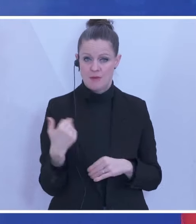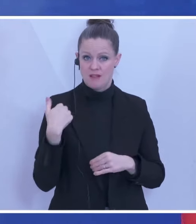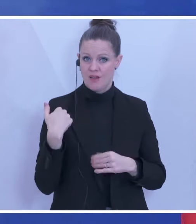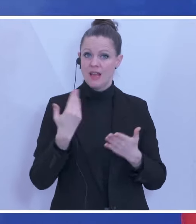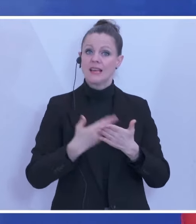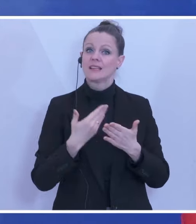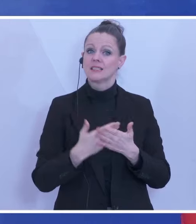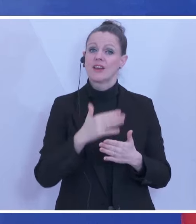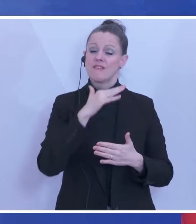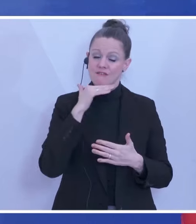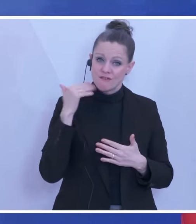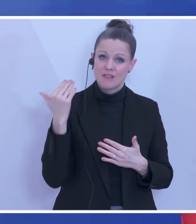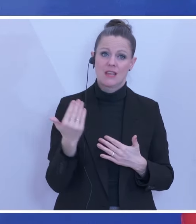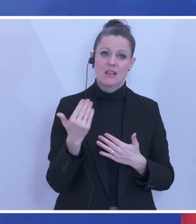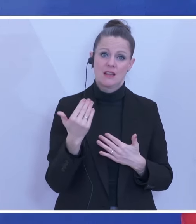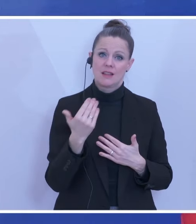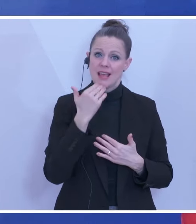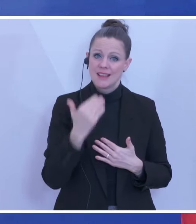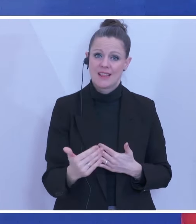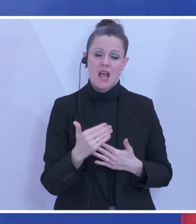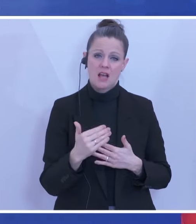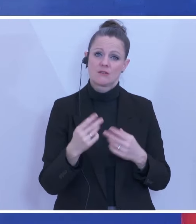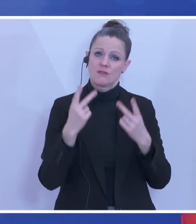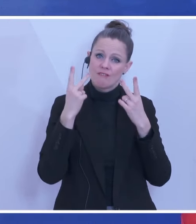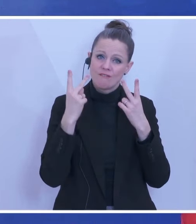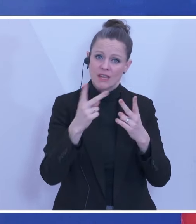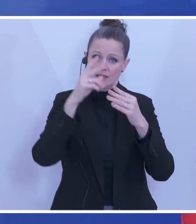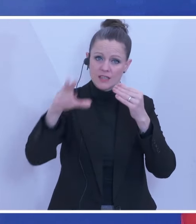dieser Stelle für die vielen wertvollen Beiträge bedanken.